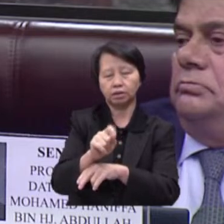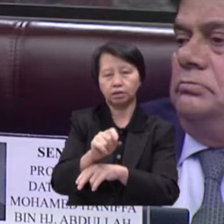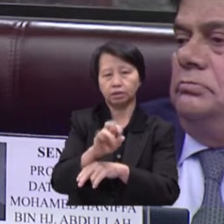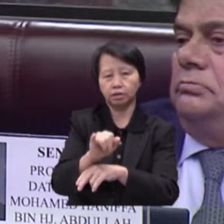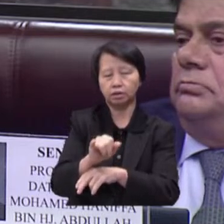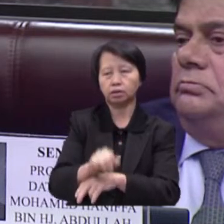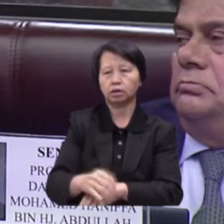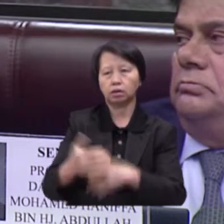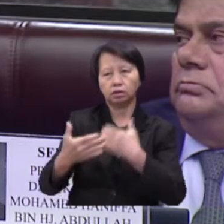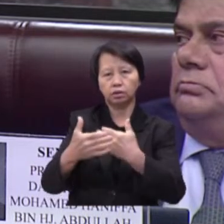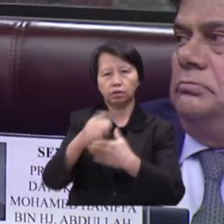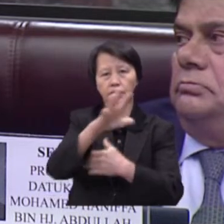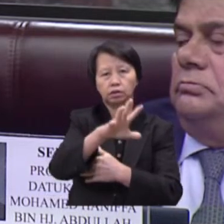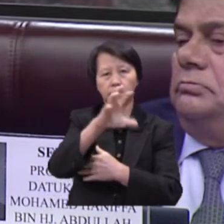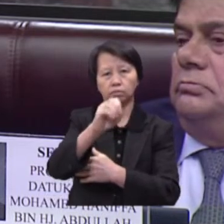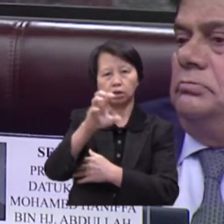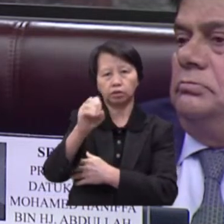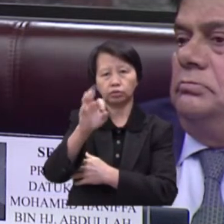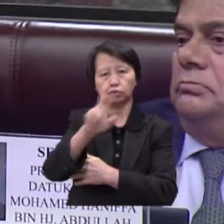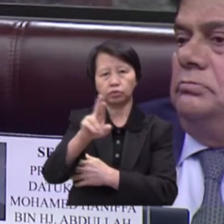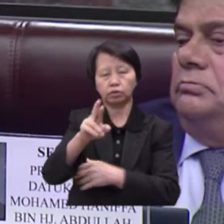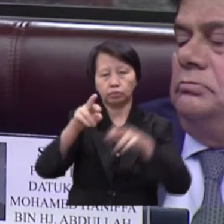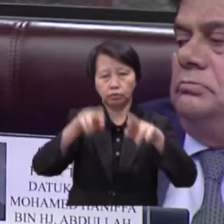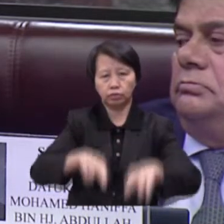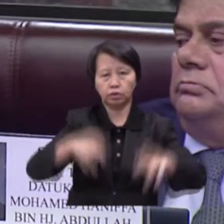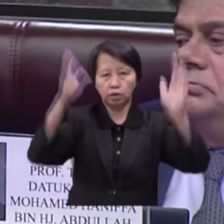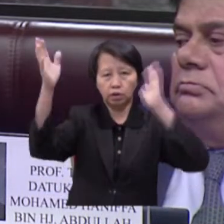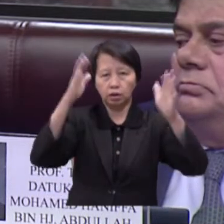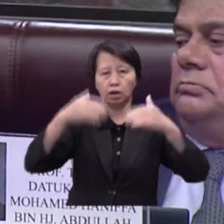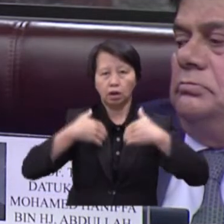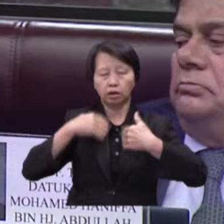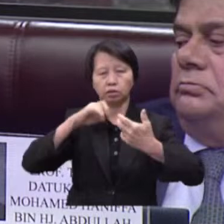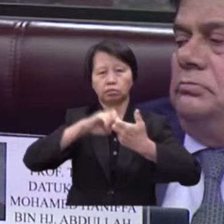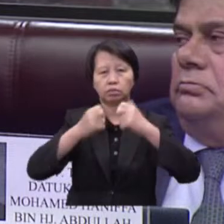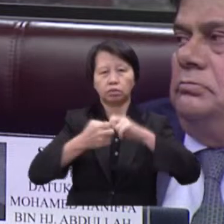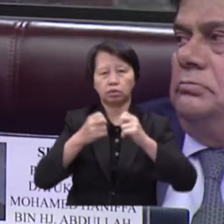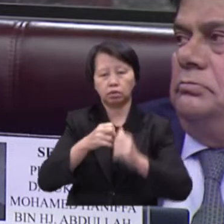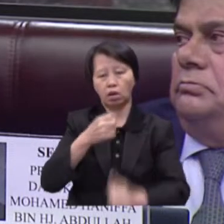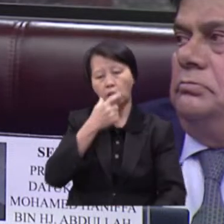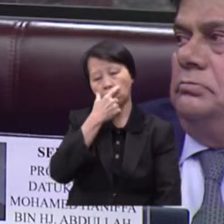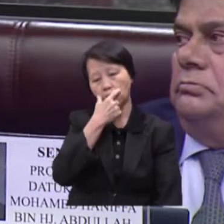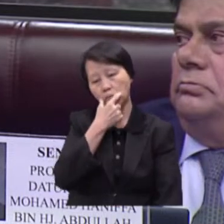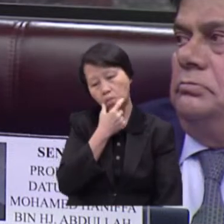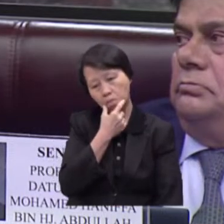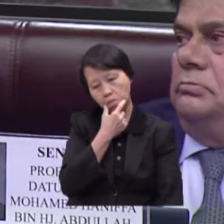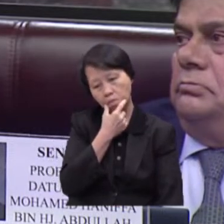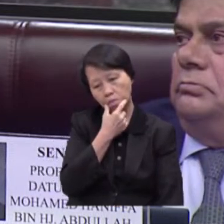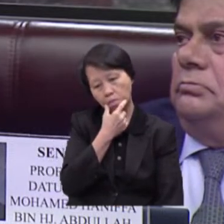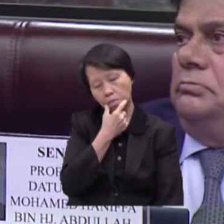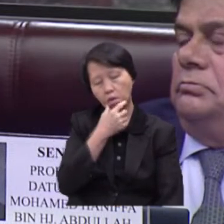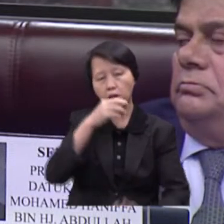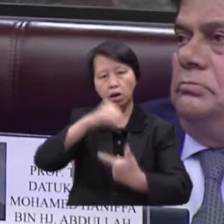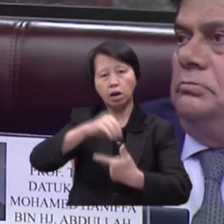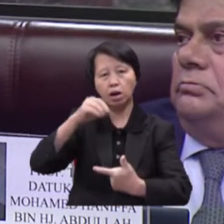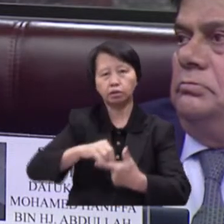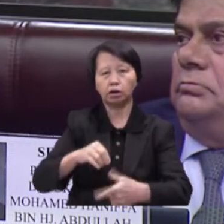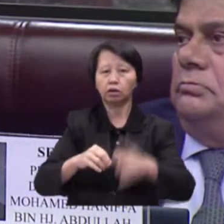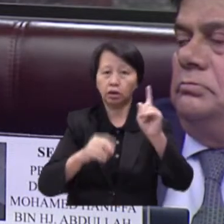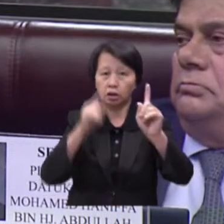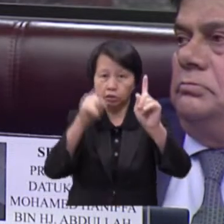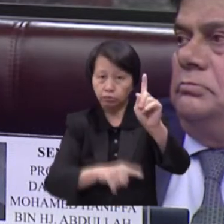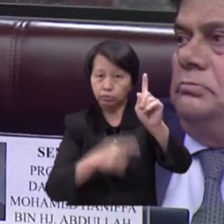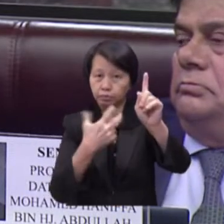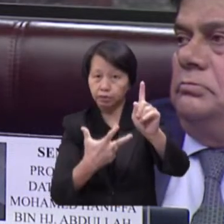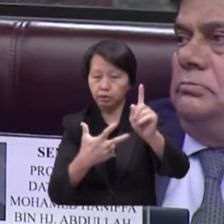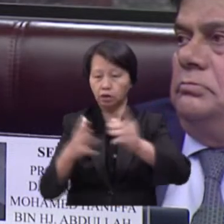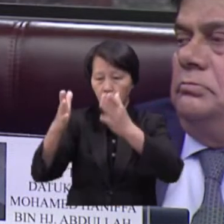hampir 500.000 orang rakyat Malaysia mengalami gejala kebohongan ataupun satu per tiga